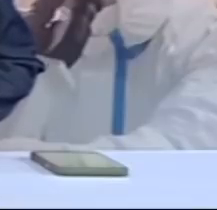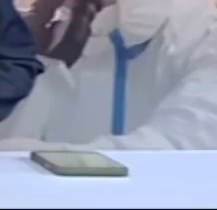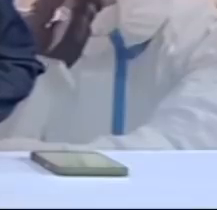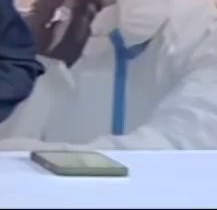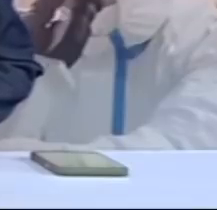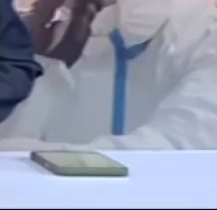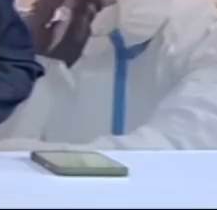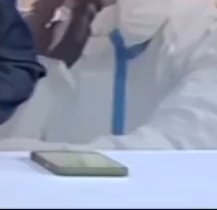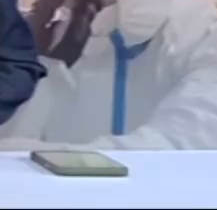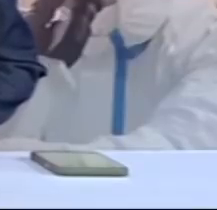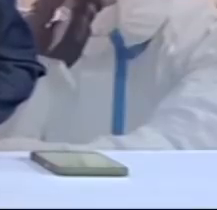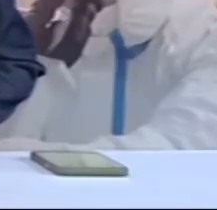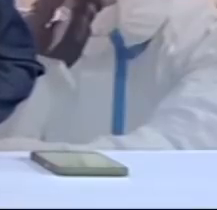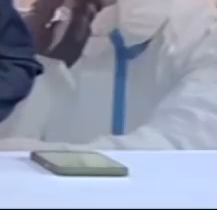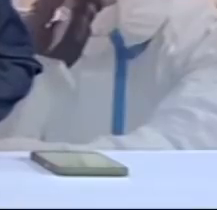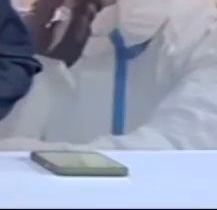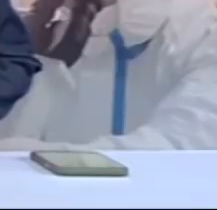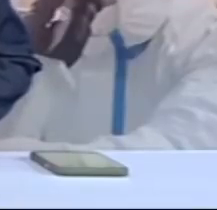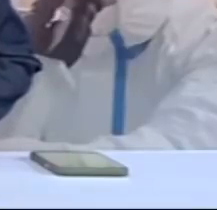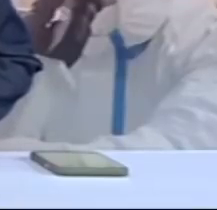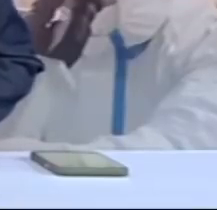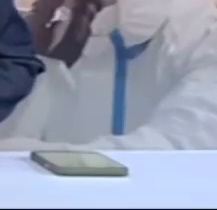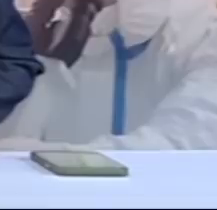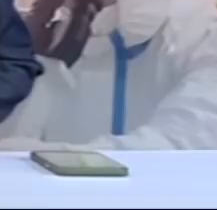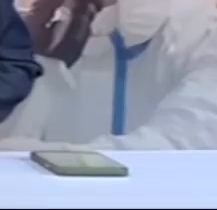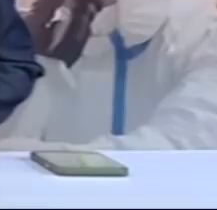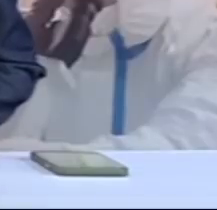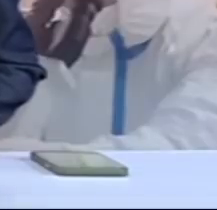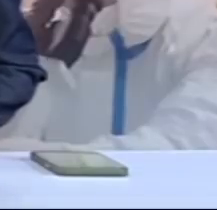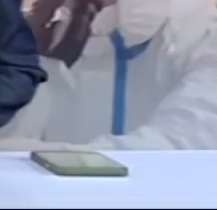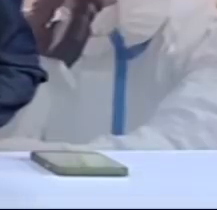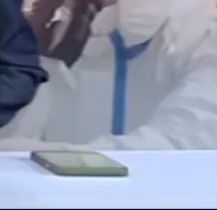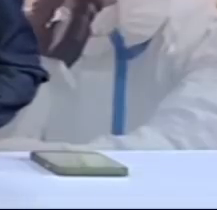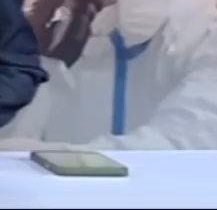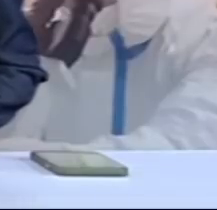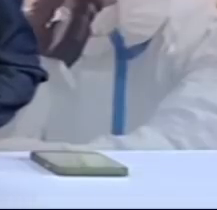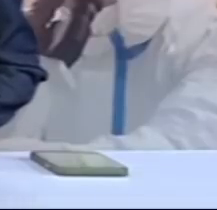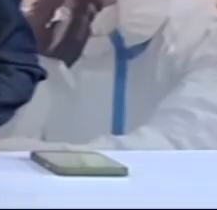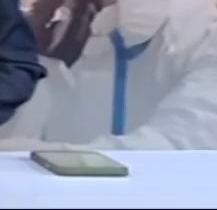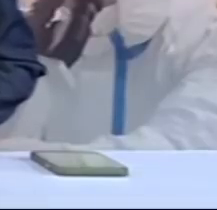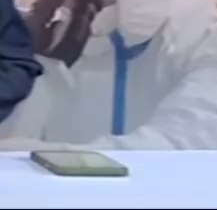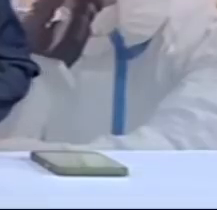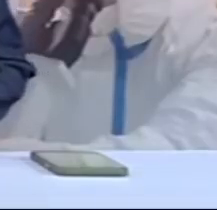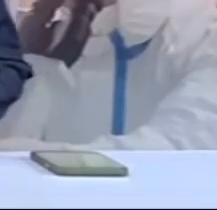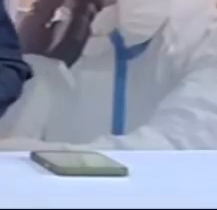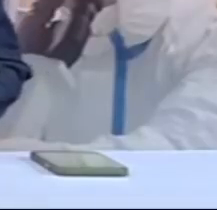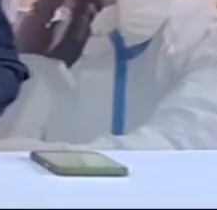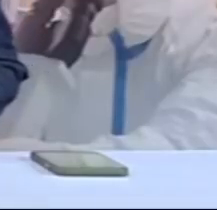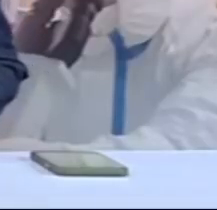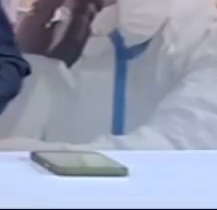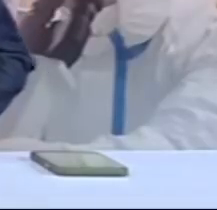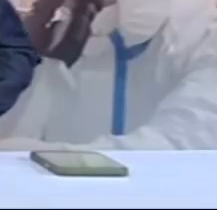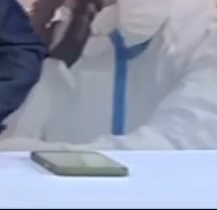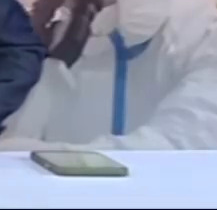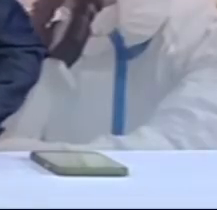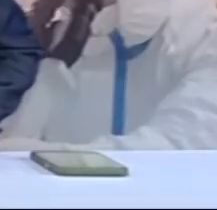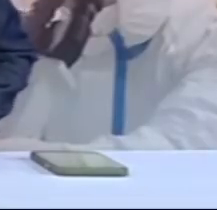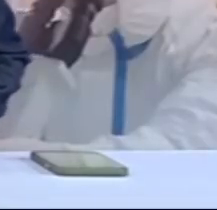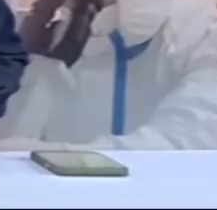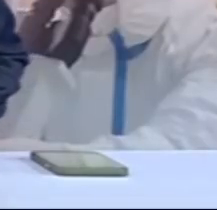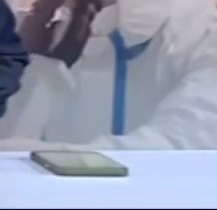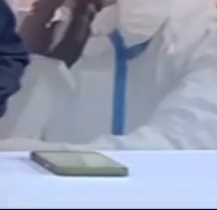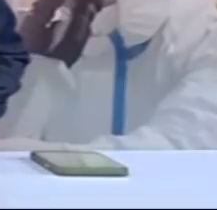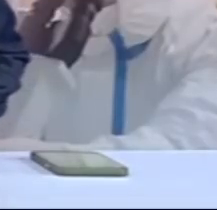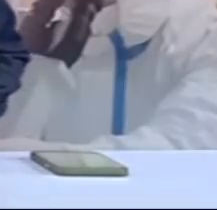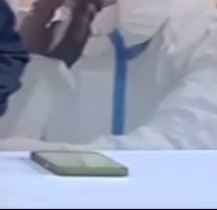ากศูนย์ปฏิบัติงานควบคุมโควิด19ประจำมื้อนี้วันจันทร์ที่20 กันยา 2021โดยจะแ